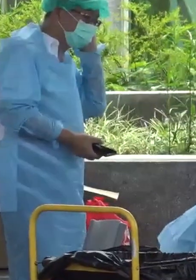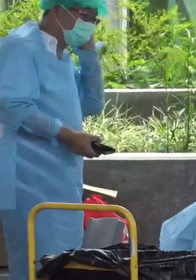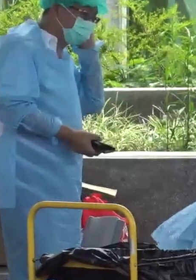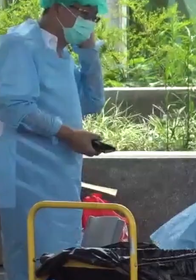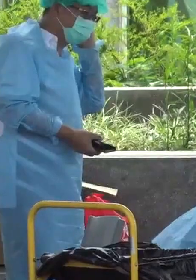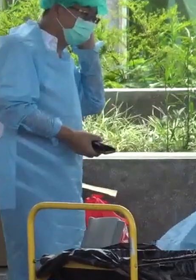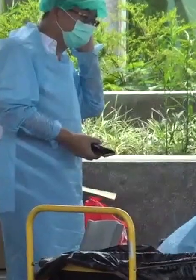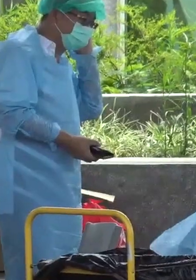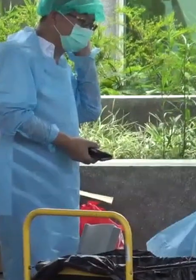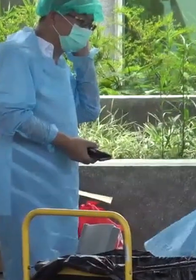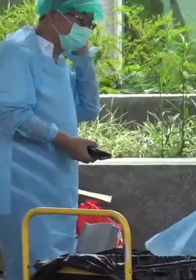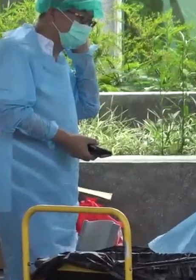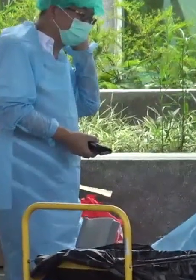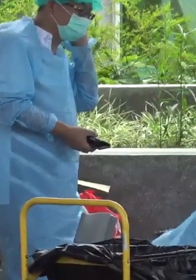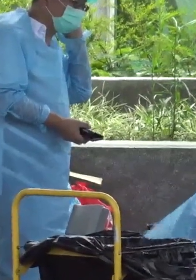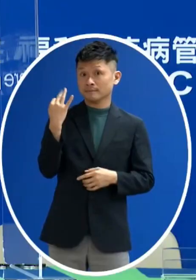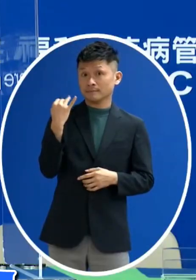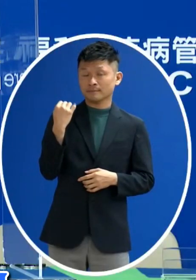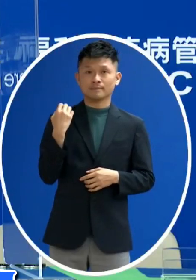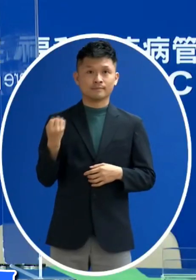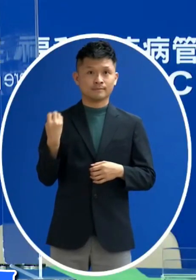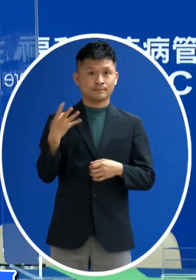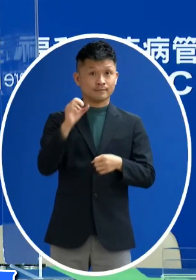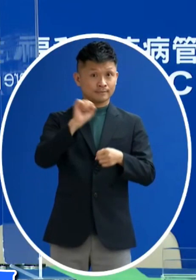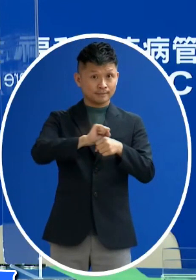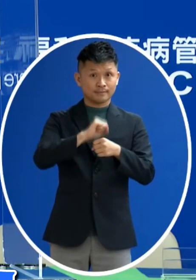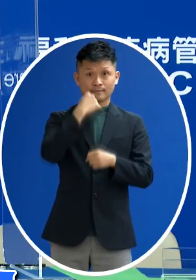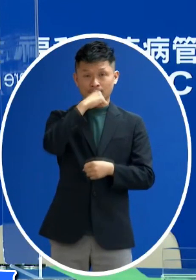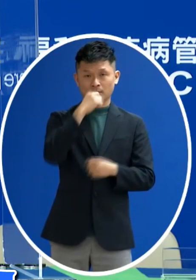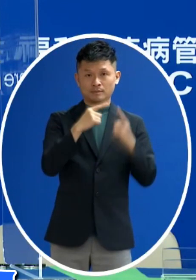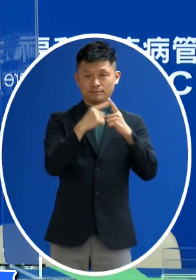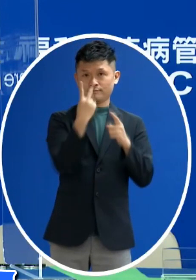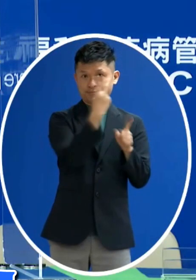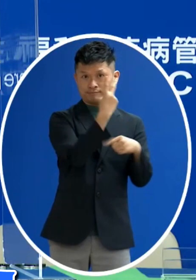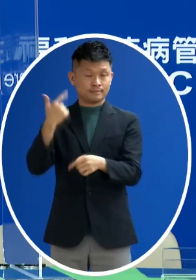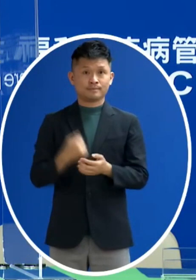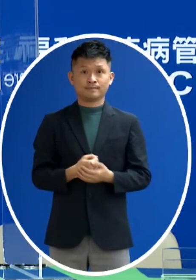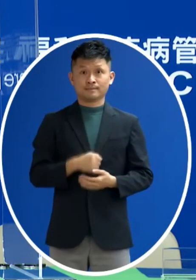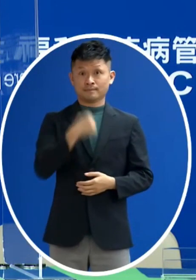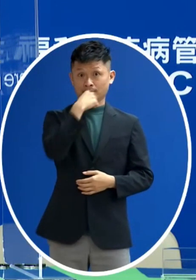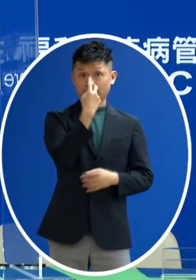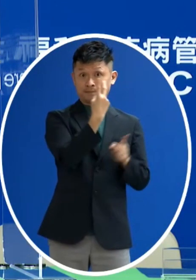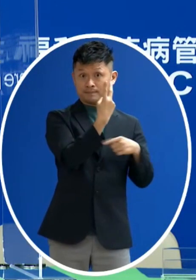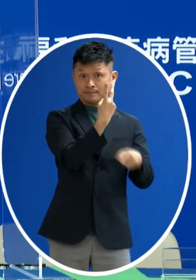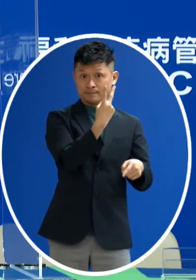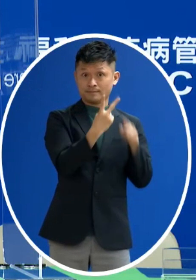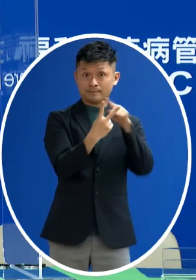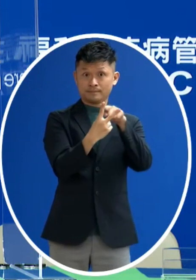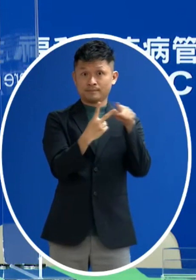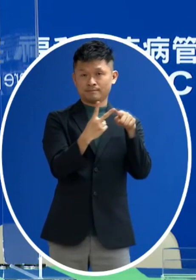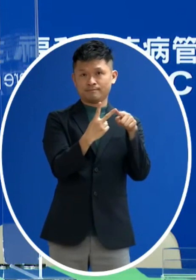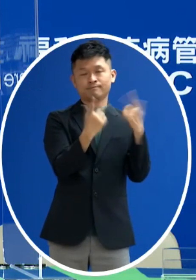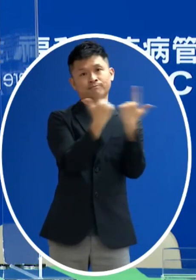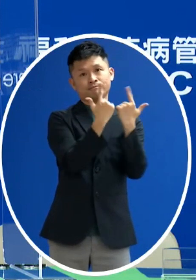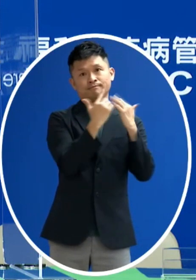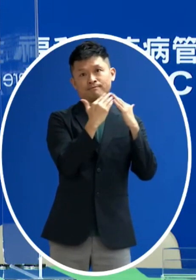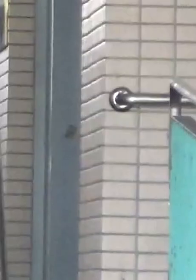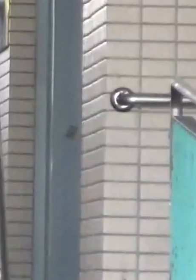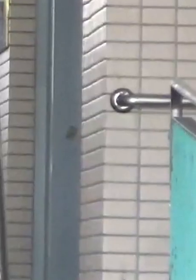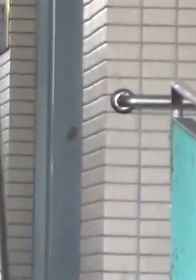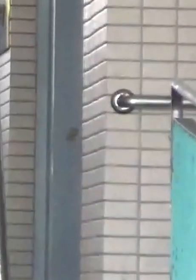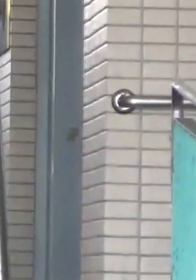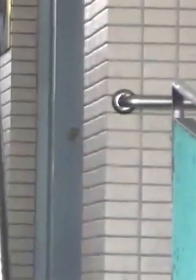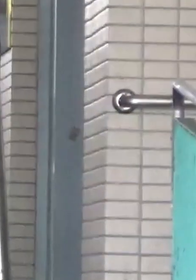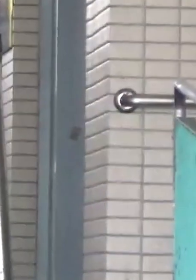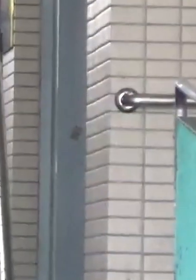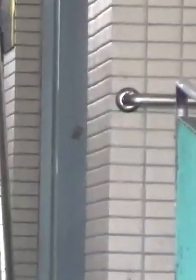6，本土疫情也还是不平静。 今天有新增2例本土病例，那这2例本土病例都是台北市。 尤